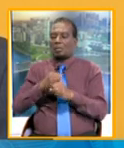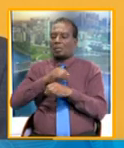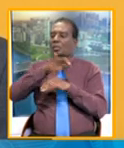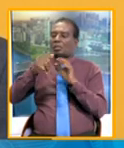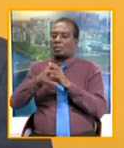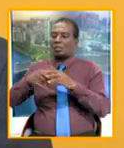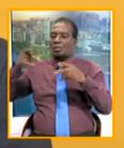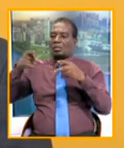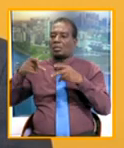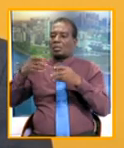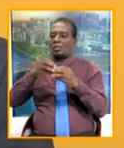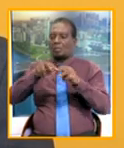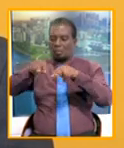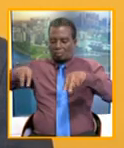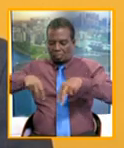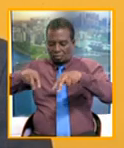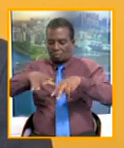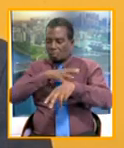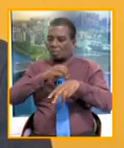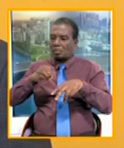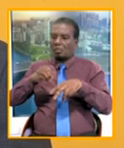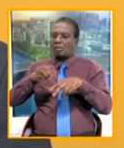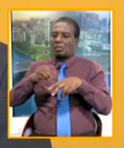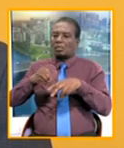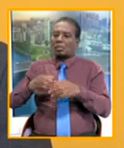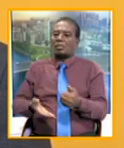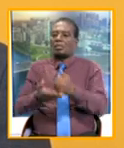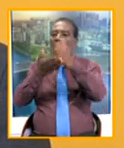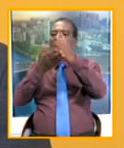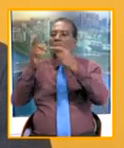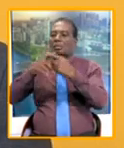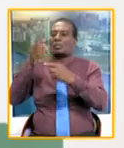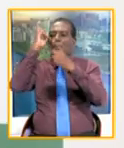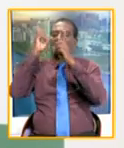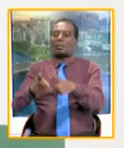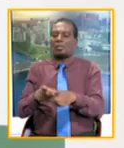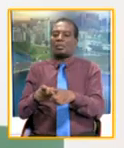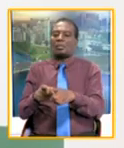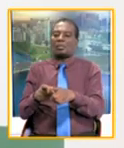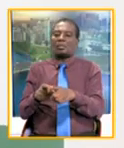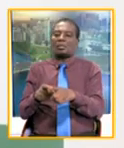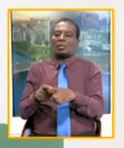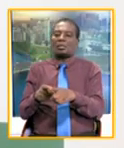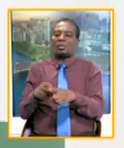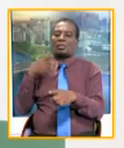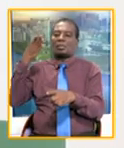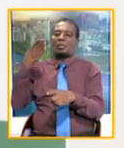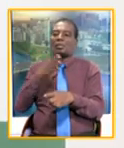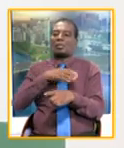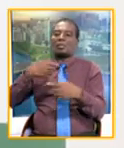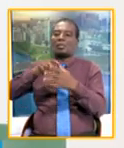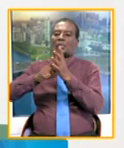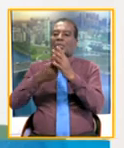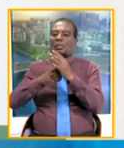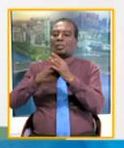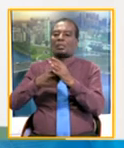outils d'analyse et aider à la décision. C'est le futur qui est la clé